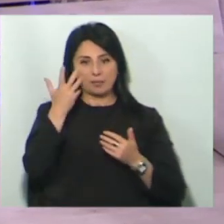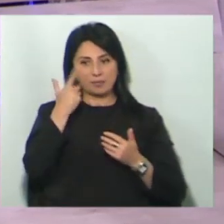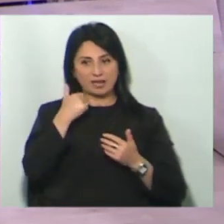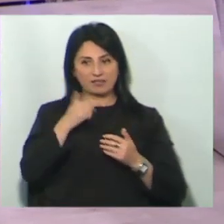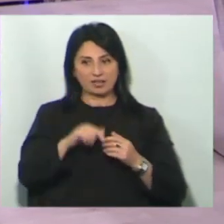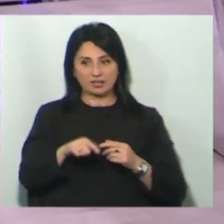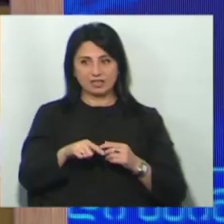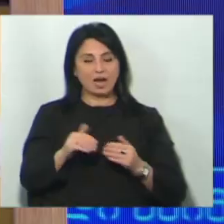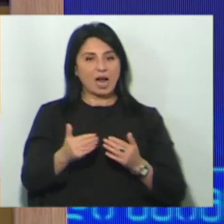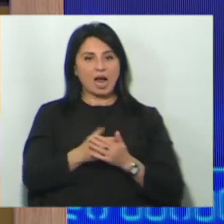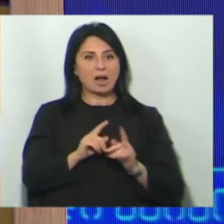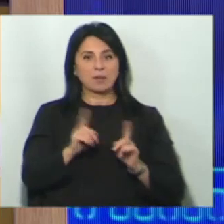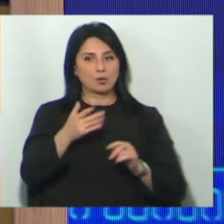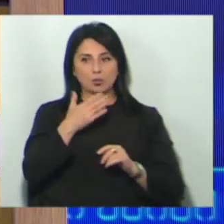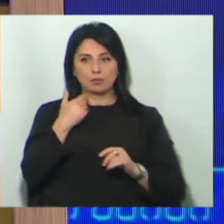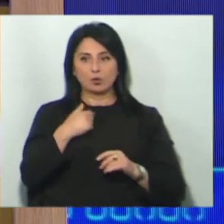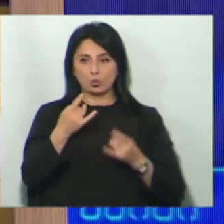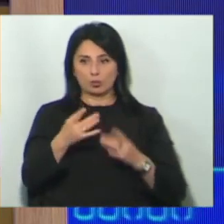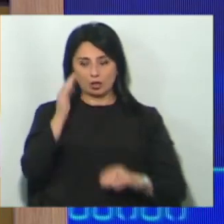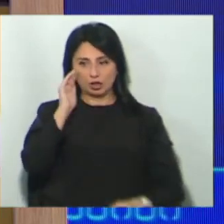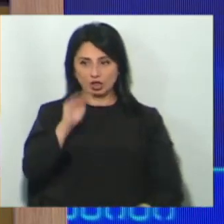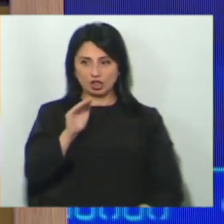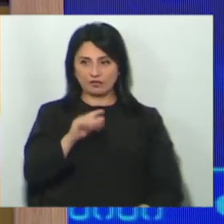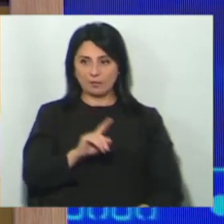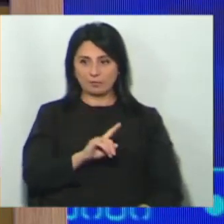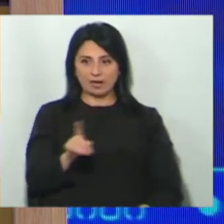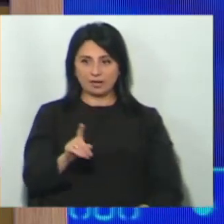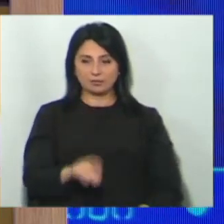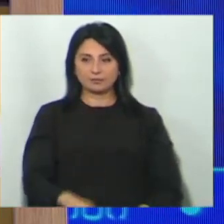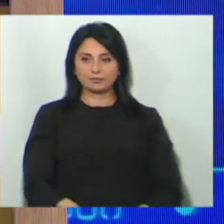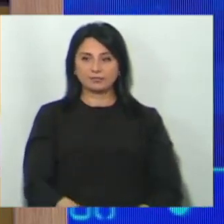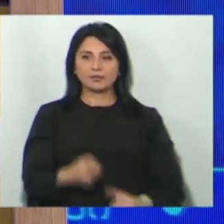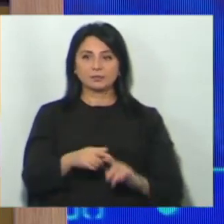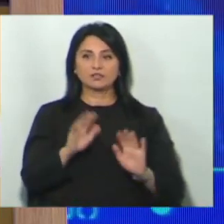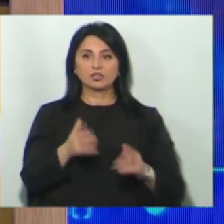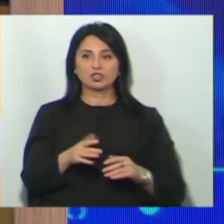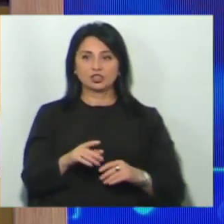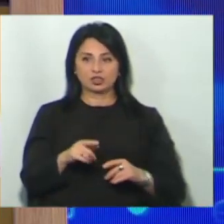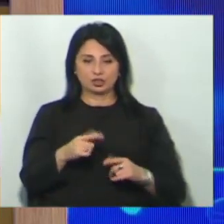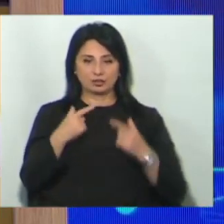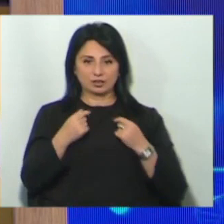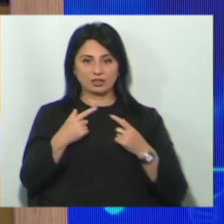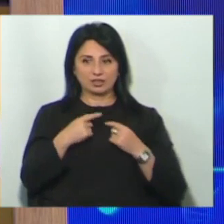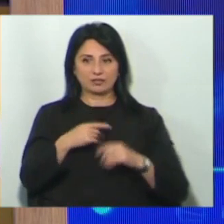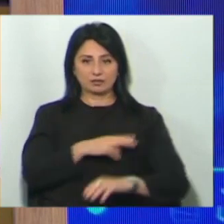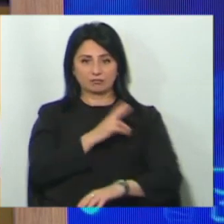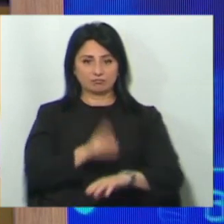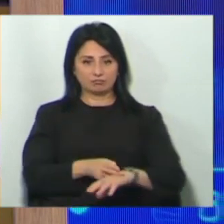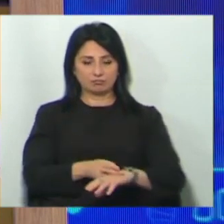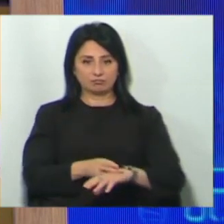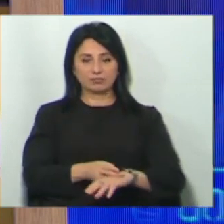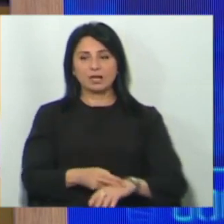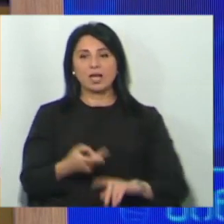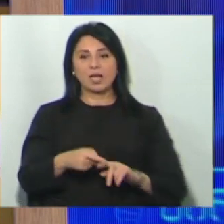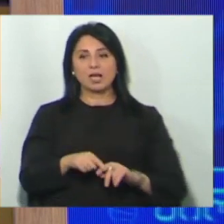აირეკლავს. Ამაში ახალი არაფერია, მე უბრალოდ შეგახსენეთ. Მაგრამ ამ შემთხვევაში პერანგი არის გრძელი სახელოებით